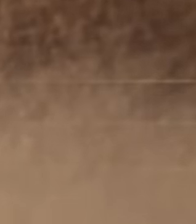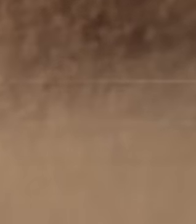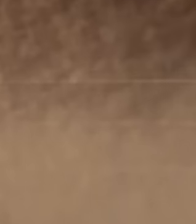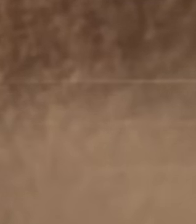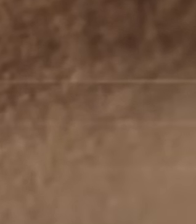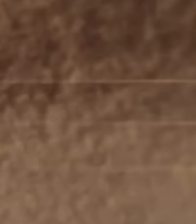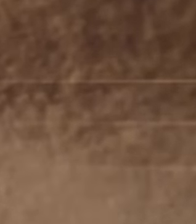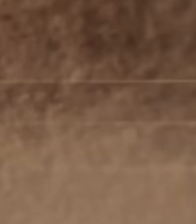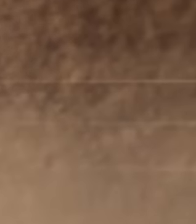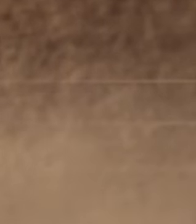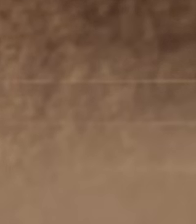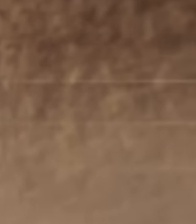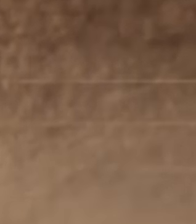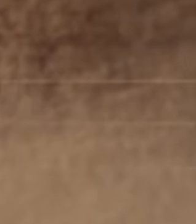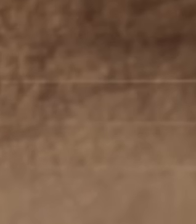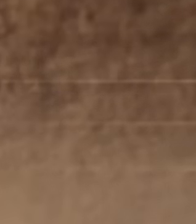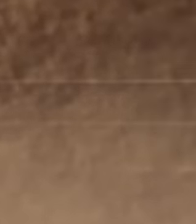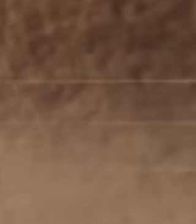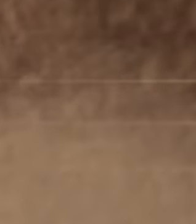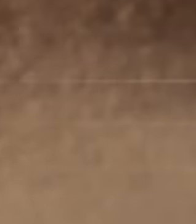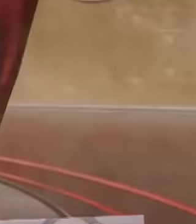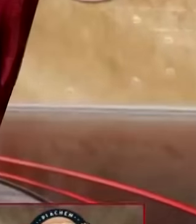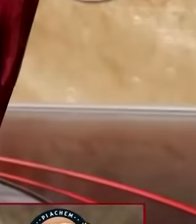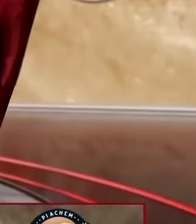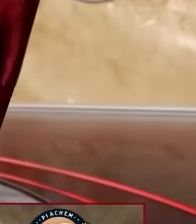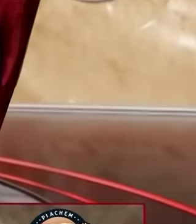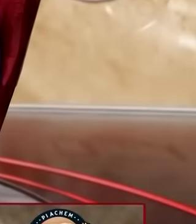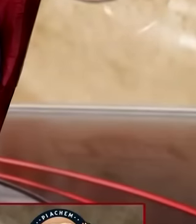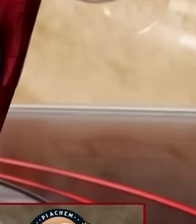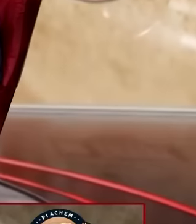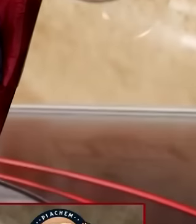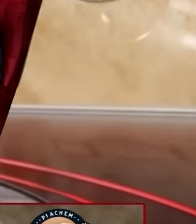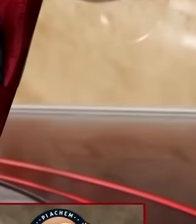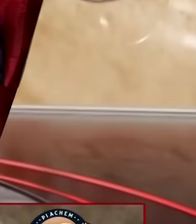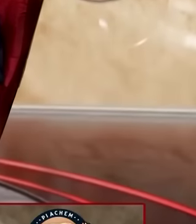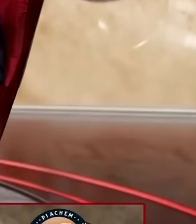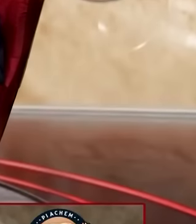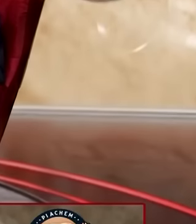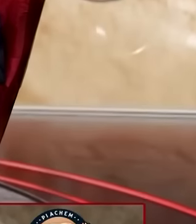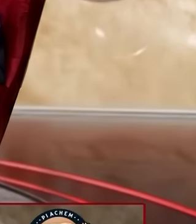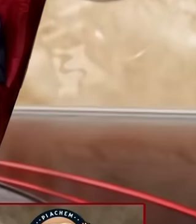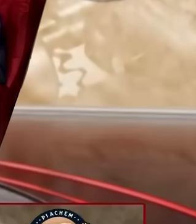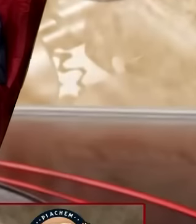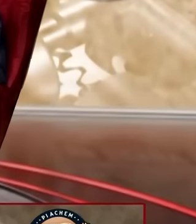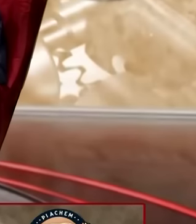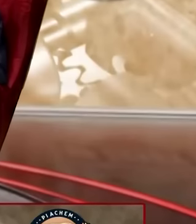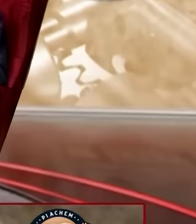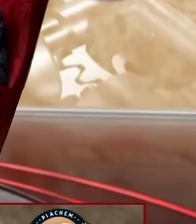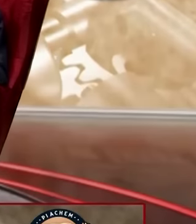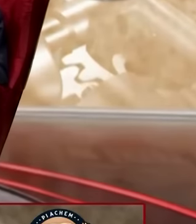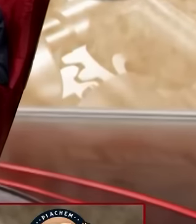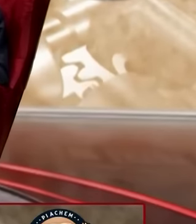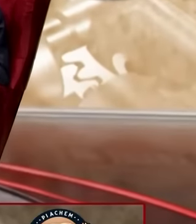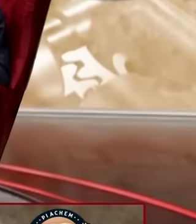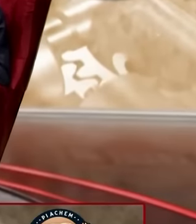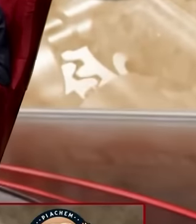wybrali trzecią. Nikogo, bo działa doktryna Neumana. No chyba obawiam się, że to tak. Tak może.